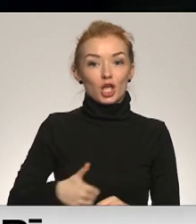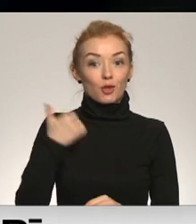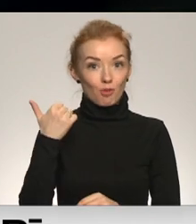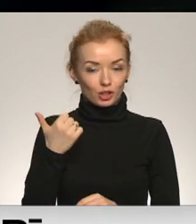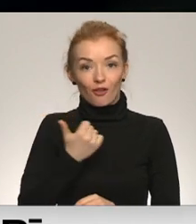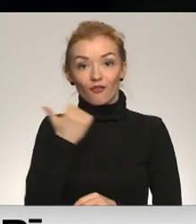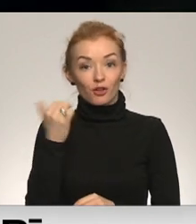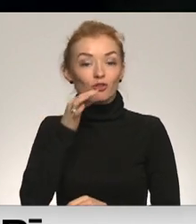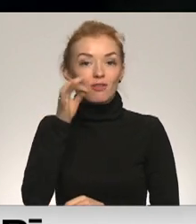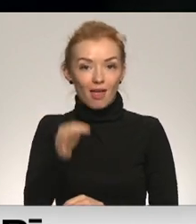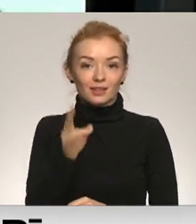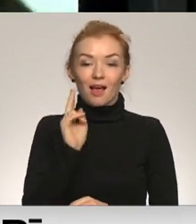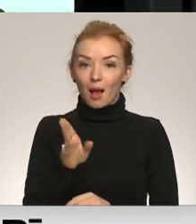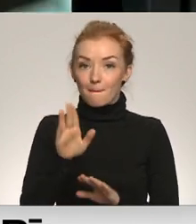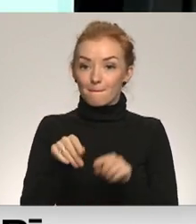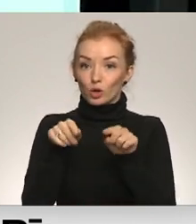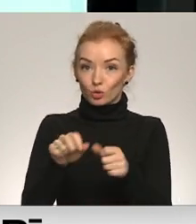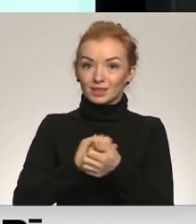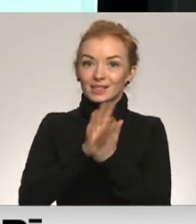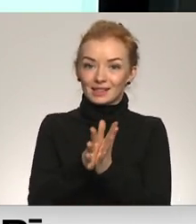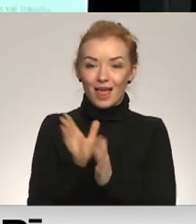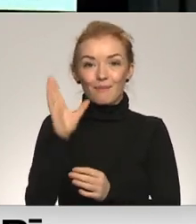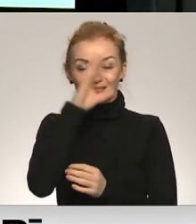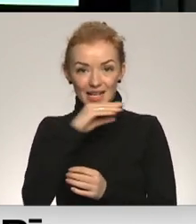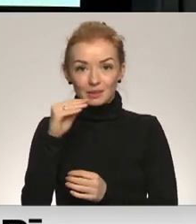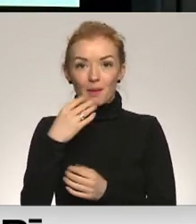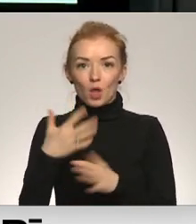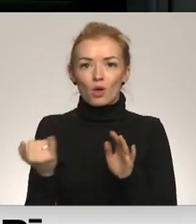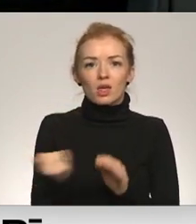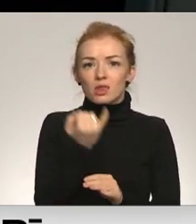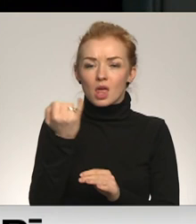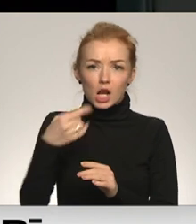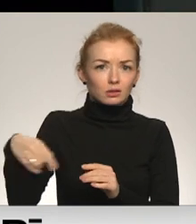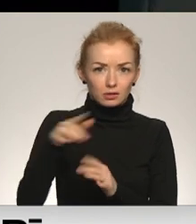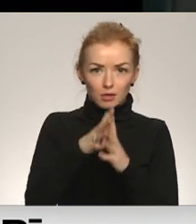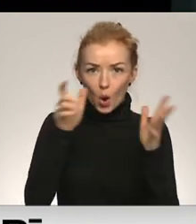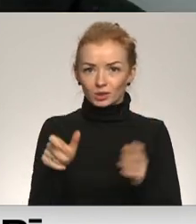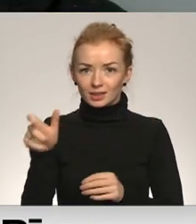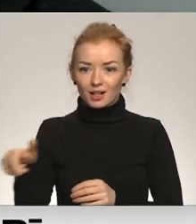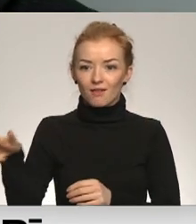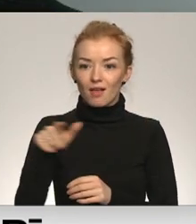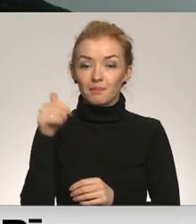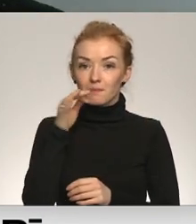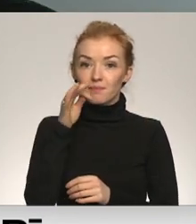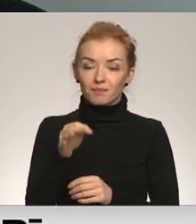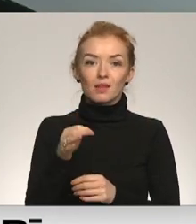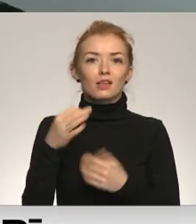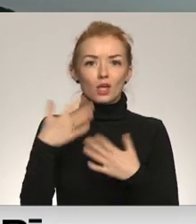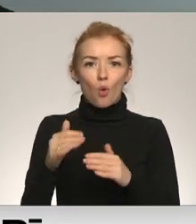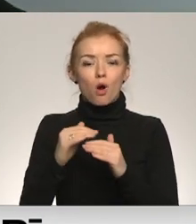Viņš RTV stāsta, ka par depozīta sistēmas iespējām interesējas daudz rūjienieši. Vai jau ar